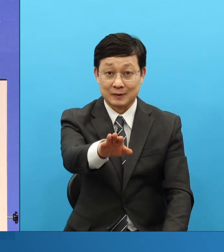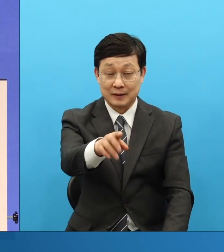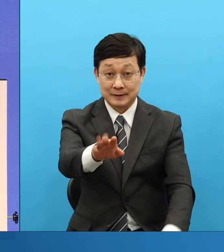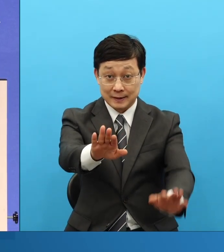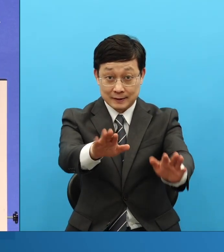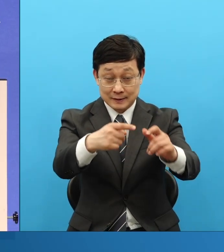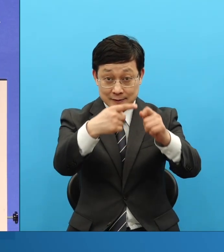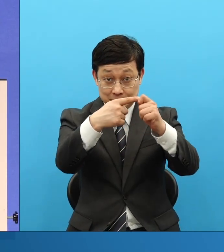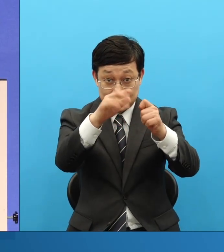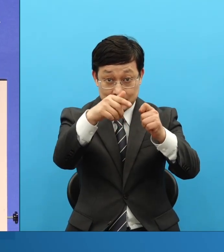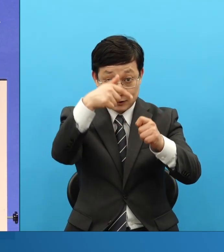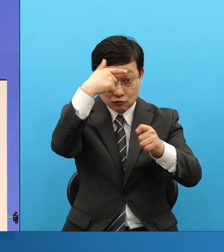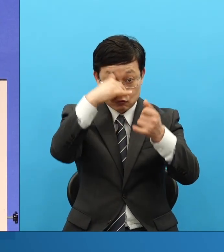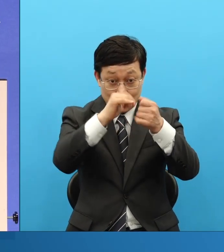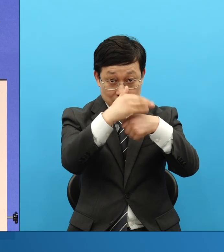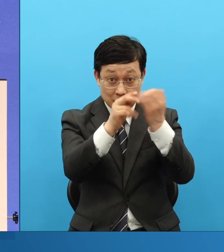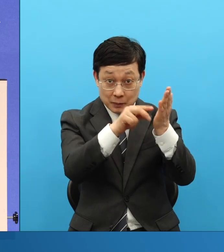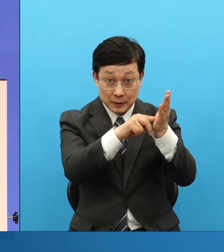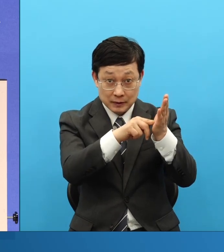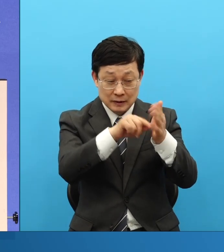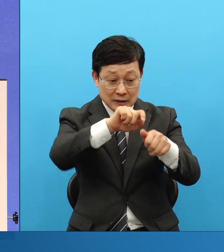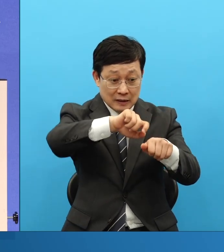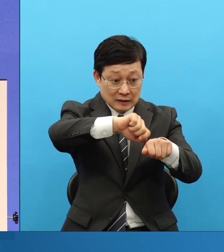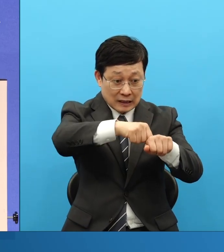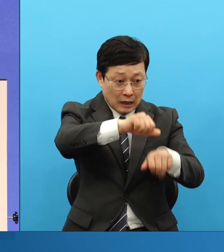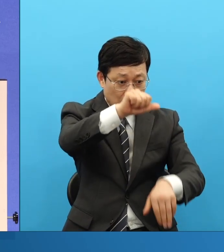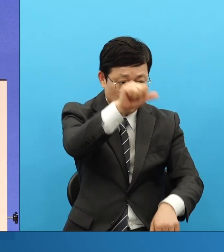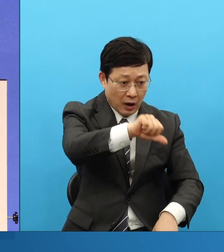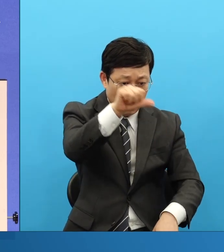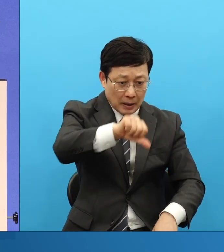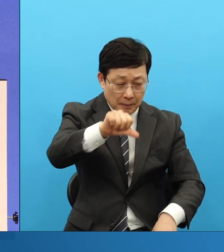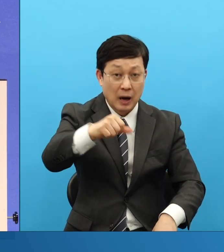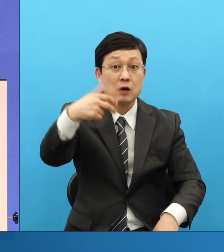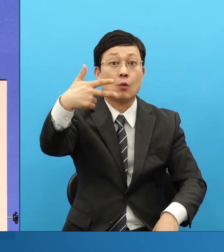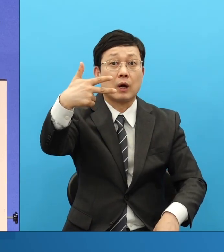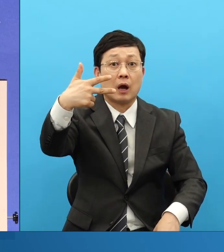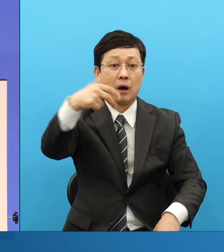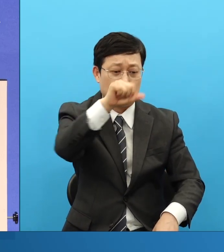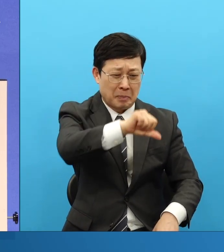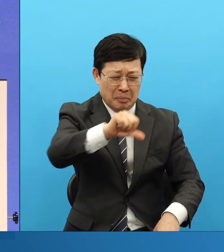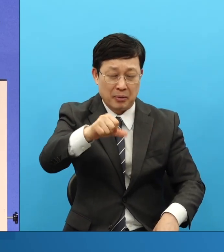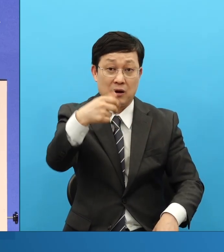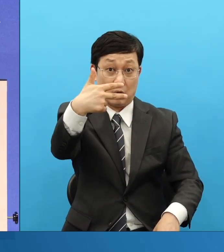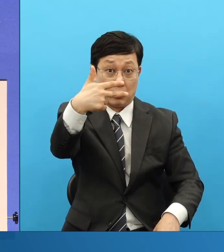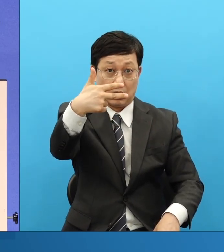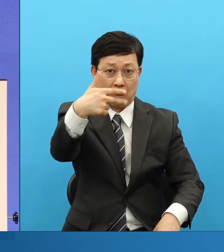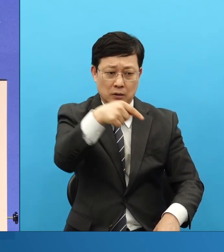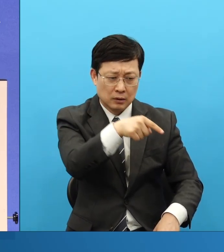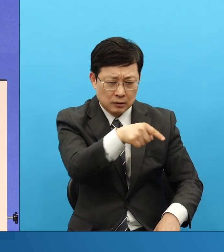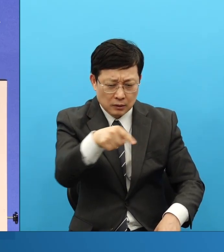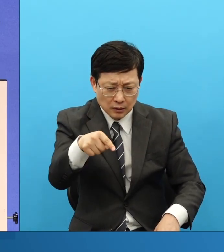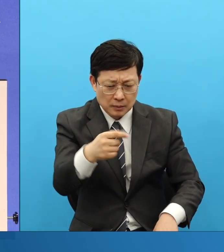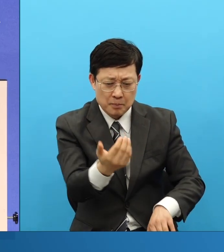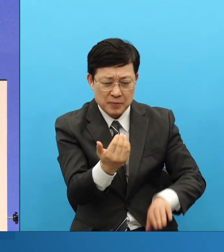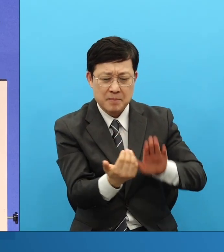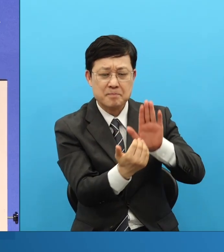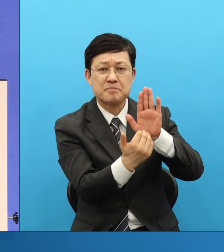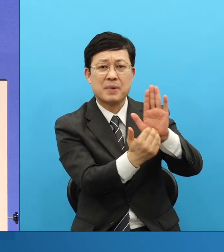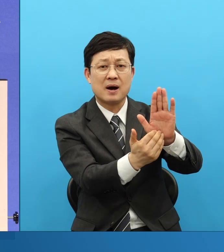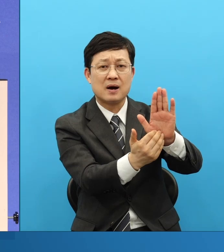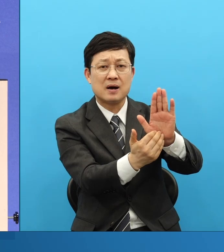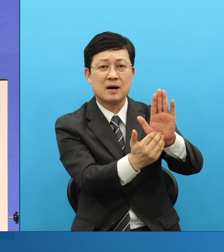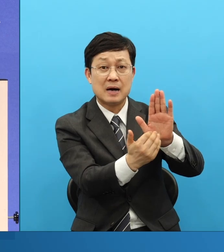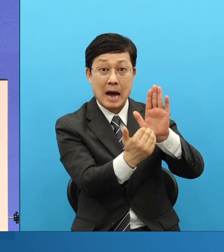일곱 시대 재앙 막는 겁니다. It's blocking the disasters of 어쩌든지 the seven 그랬어요. ages. This is what He gave. 하나님이